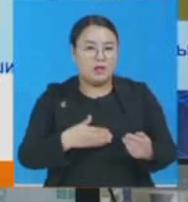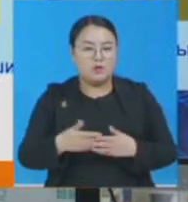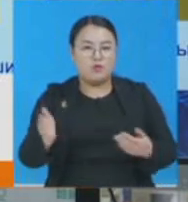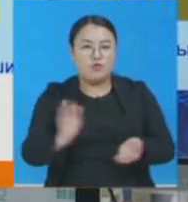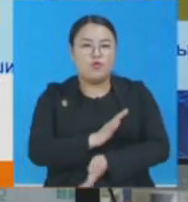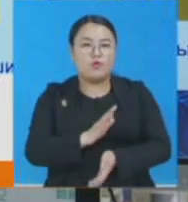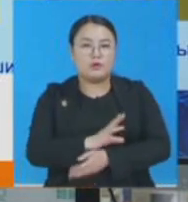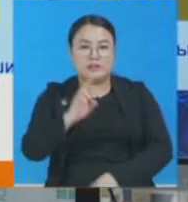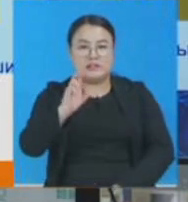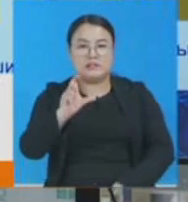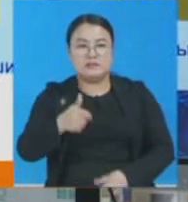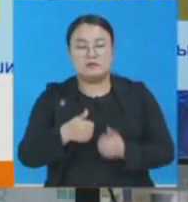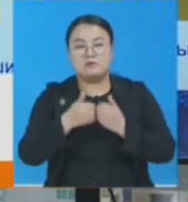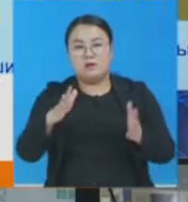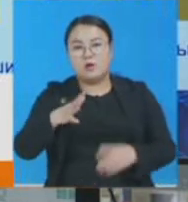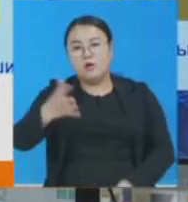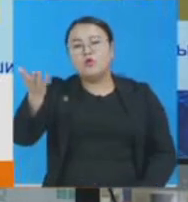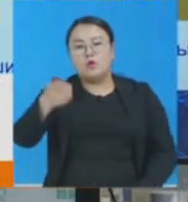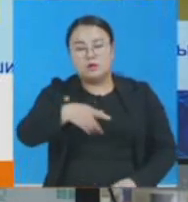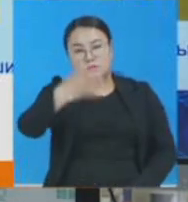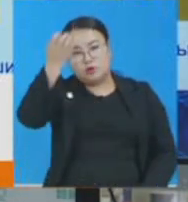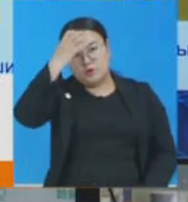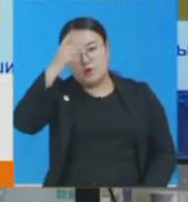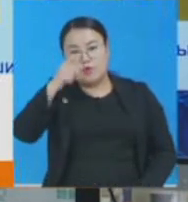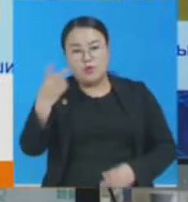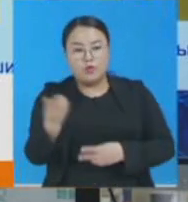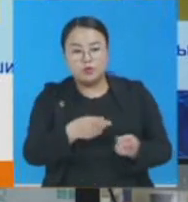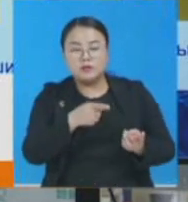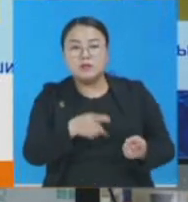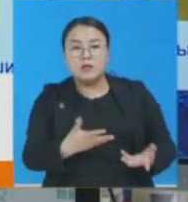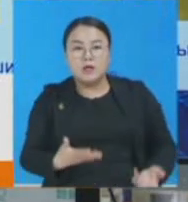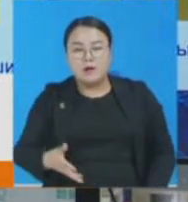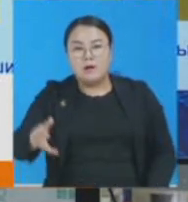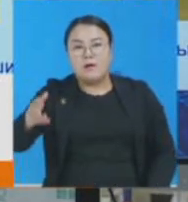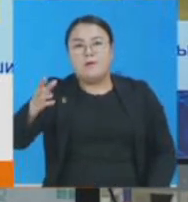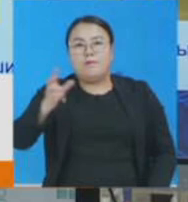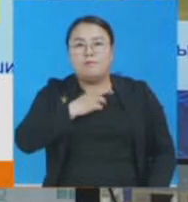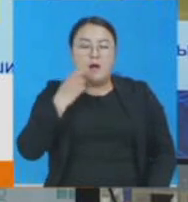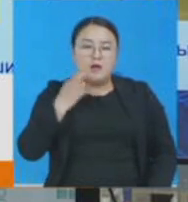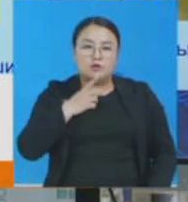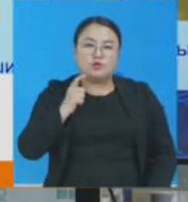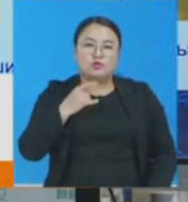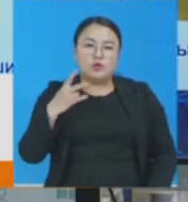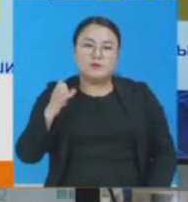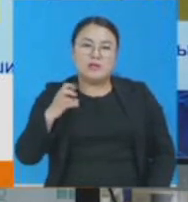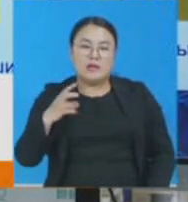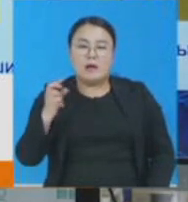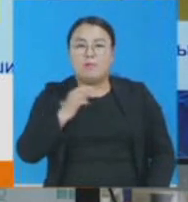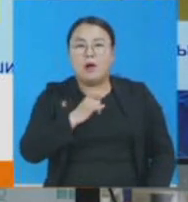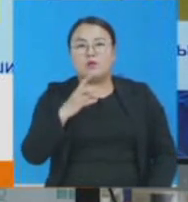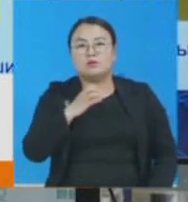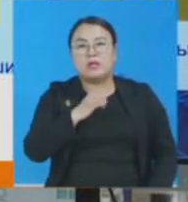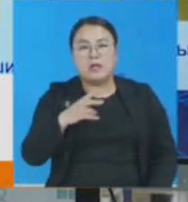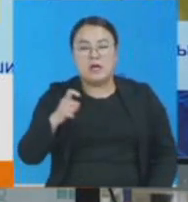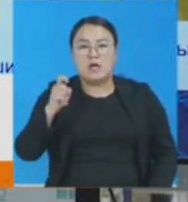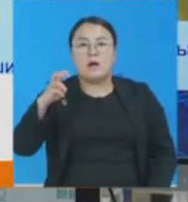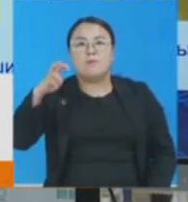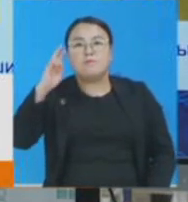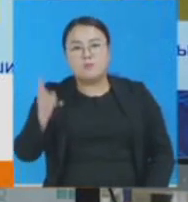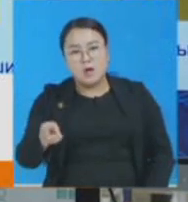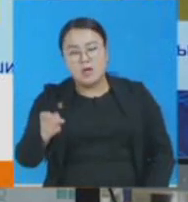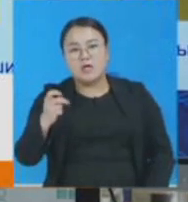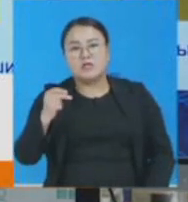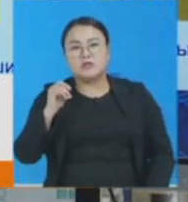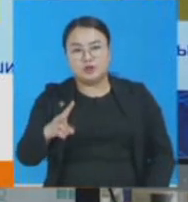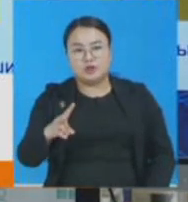байна. Ингэснээр төрийн үйлчлэгийг манай Баян хошуу, Зүүн Салаа, Баруун Салаа, Хилчин хотгон болон Ханий Материалын иргэд бол шууд одоо